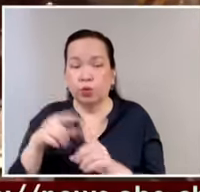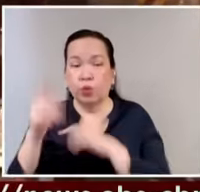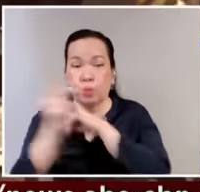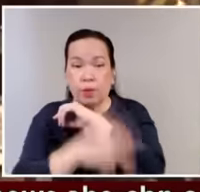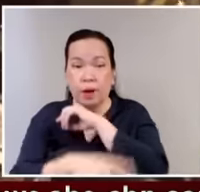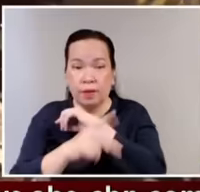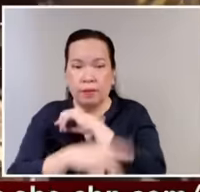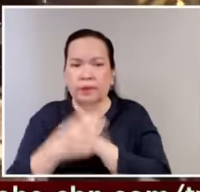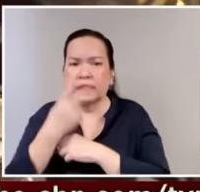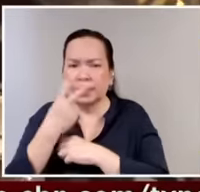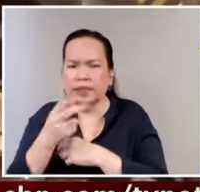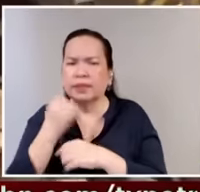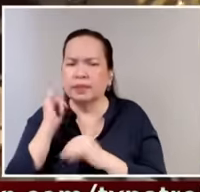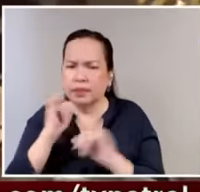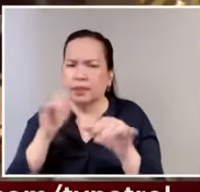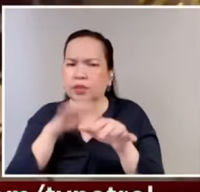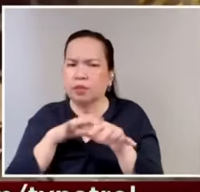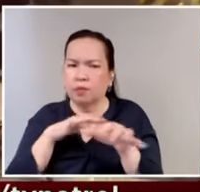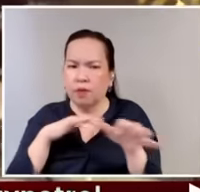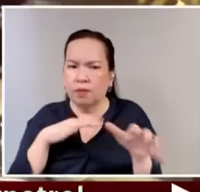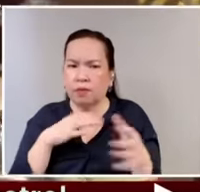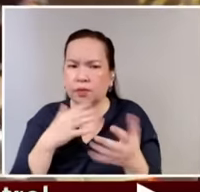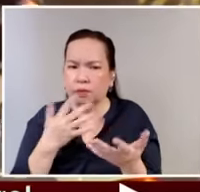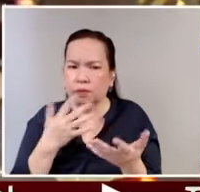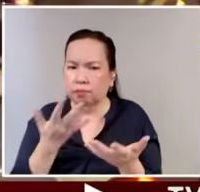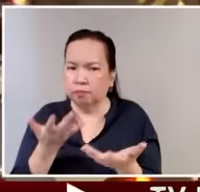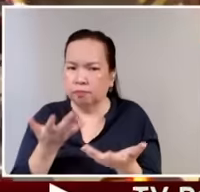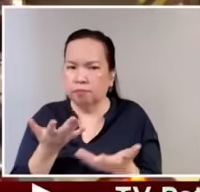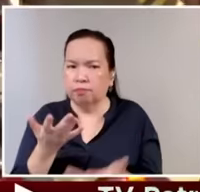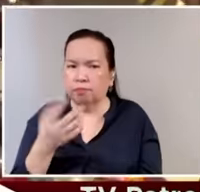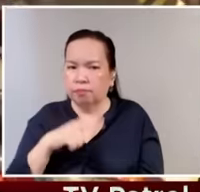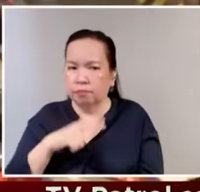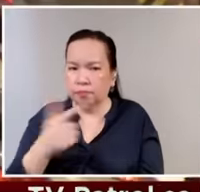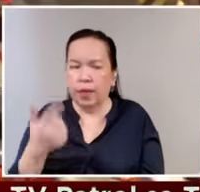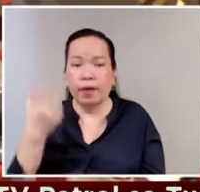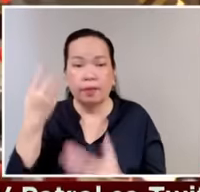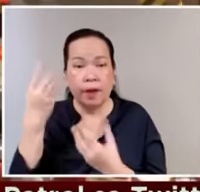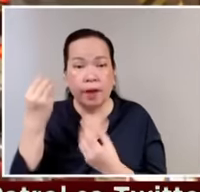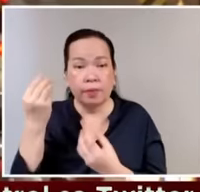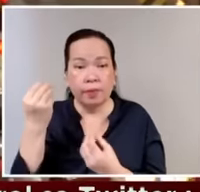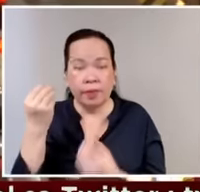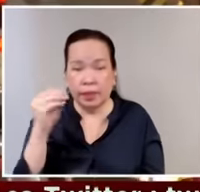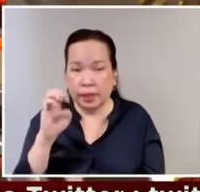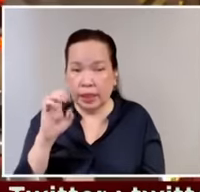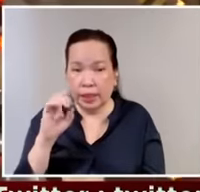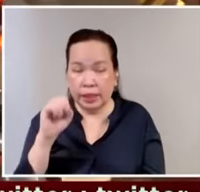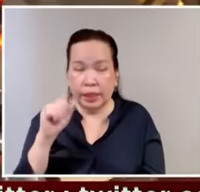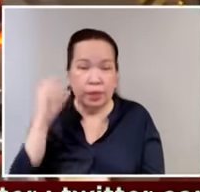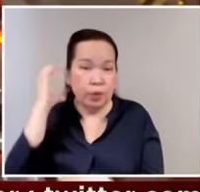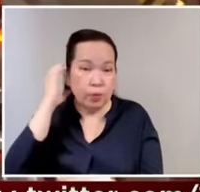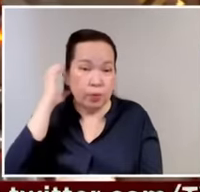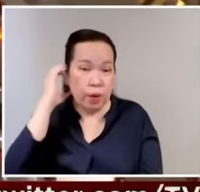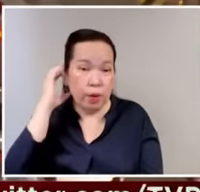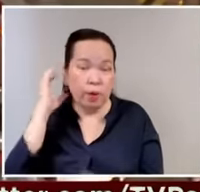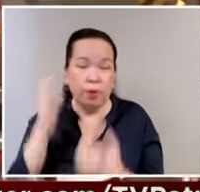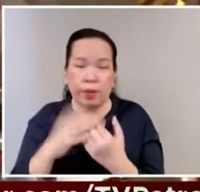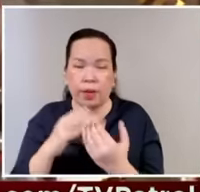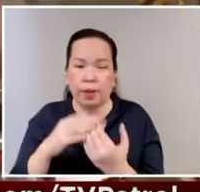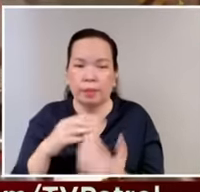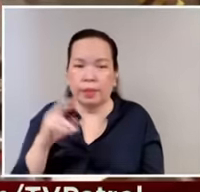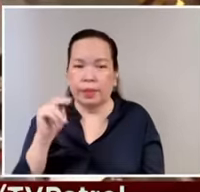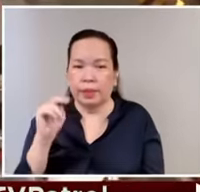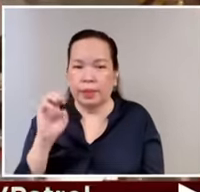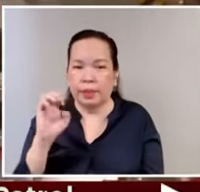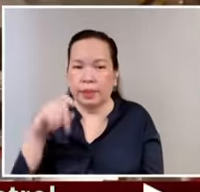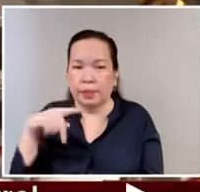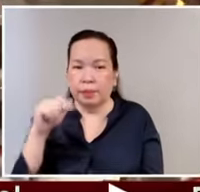kung traffic pa ba sa mga oras na ito. Narito po ang latest sa bahagi ng EDSA Cubao sa may Nepa Q Mart sa Quezon City.